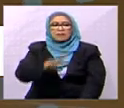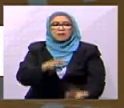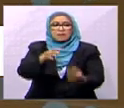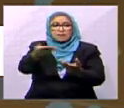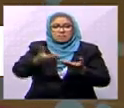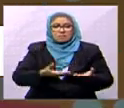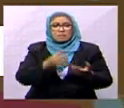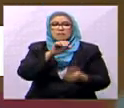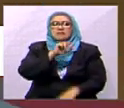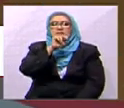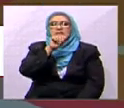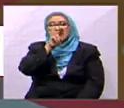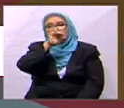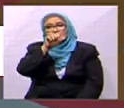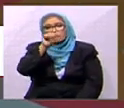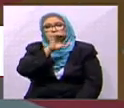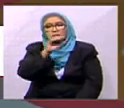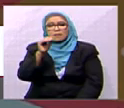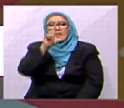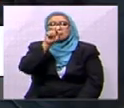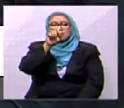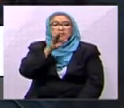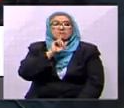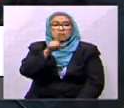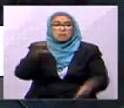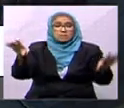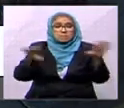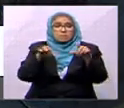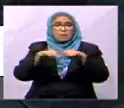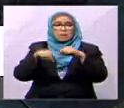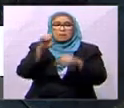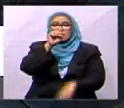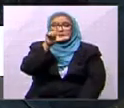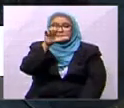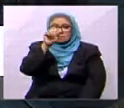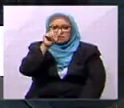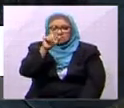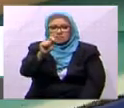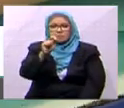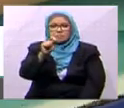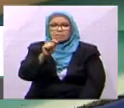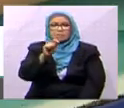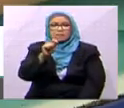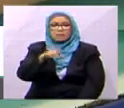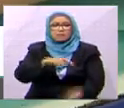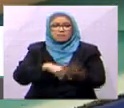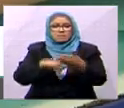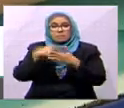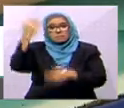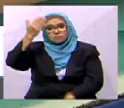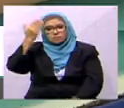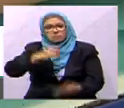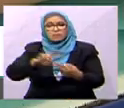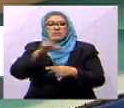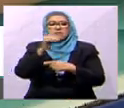dan Yazid Izaham. Turut diadakan rakaman slot kasih kepada kekasih bersama Ustaz Hazlin Bollywood. Kemuncak Fiesta menyaksikan konsert mini